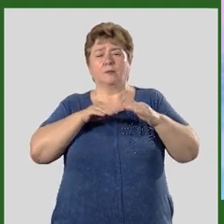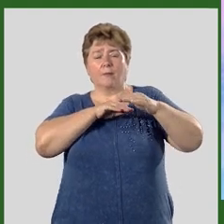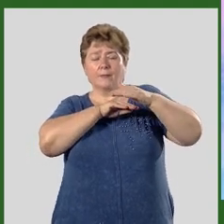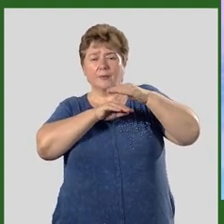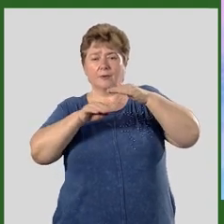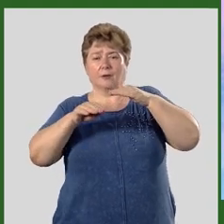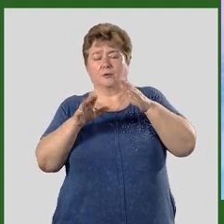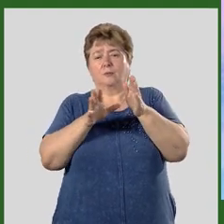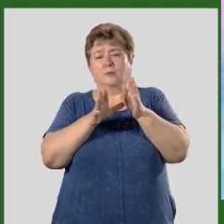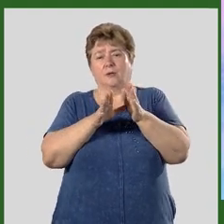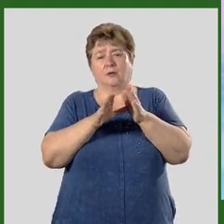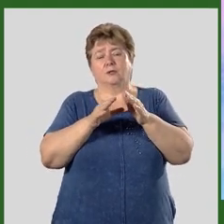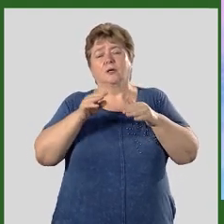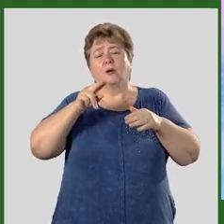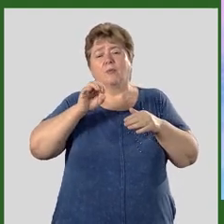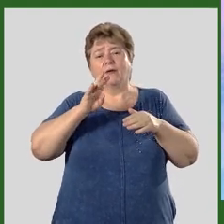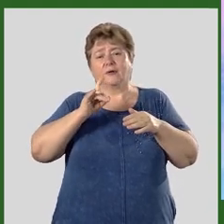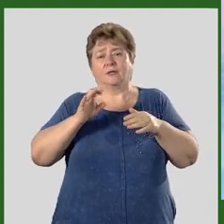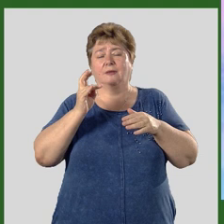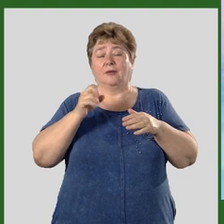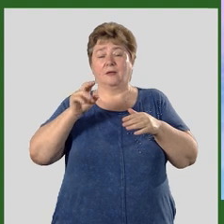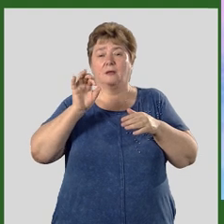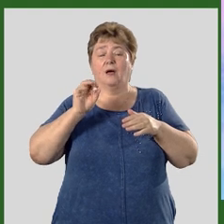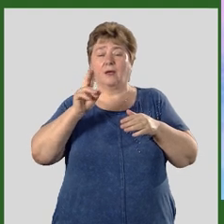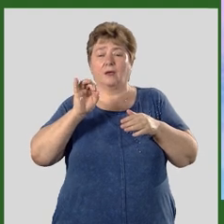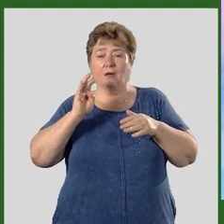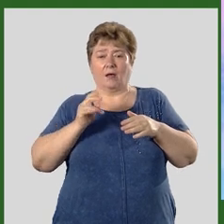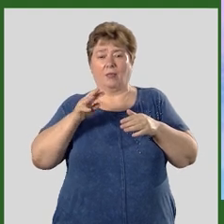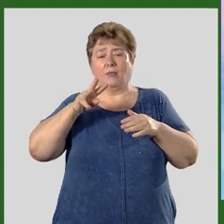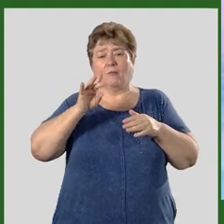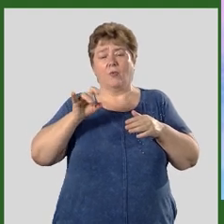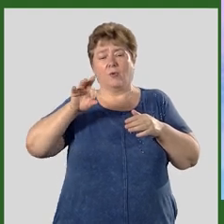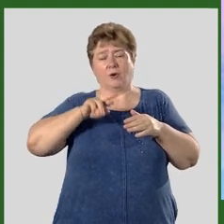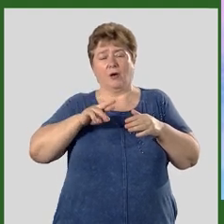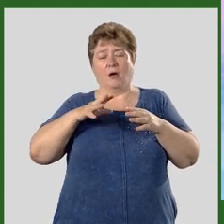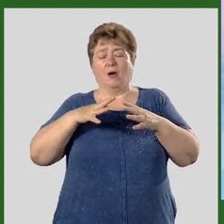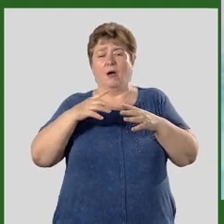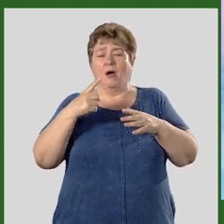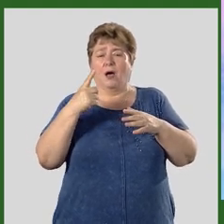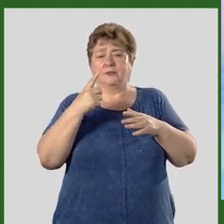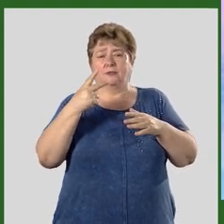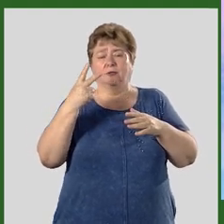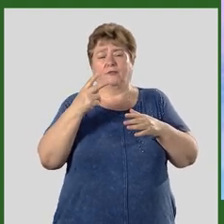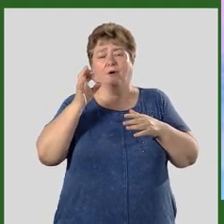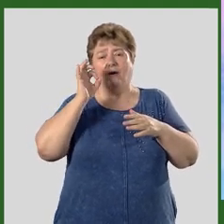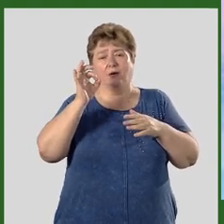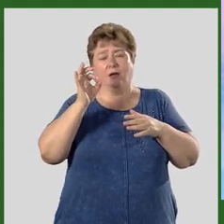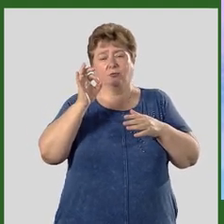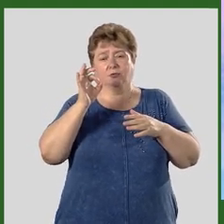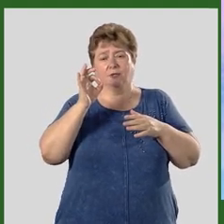подстилающей поверхности. Над океанами и морями она составляет всего 1-2